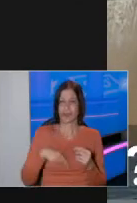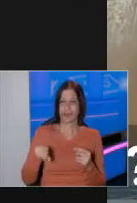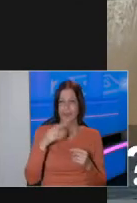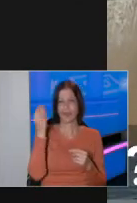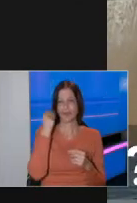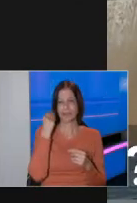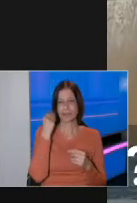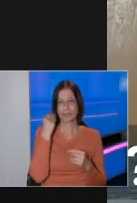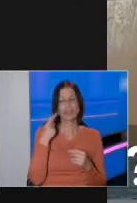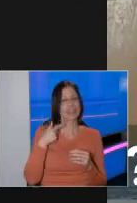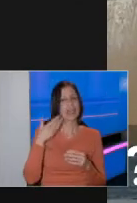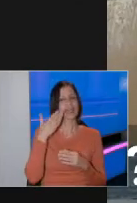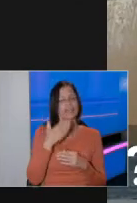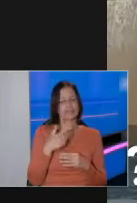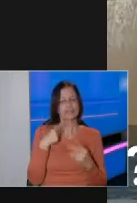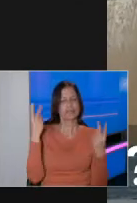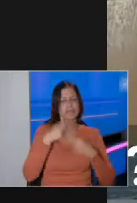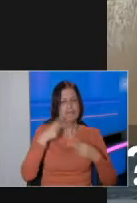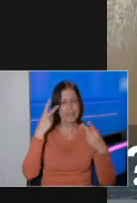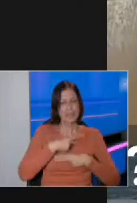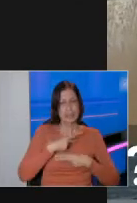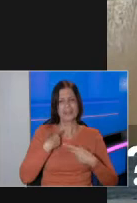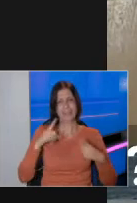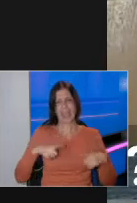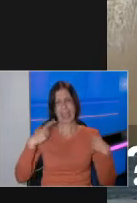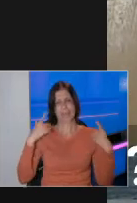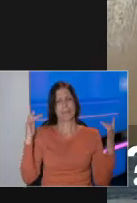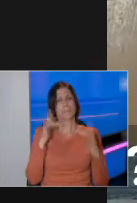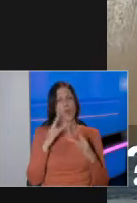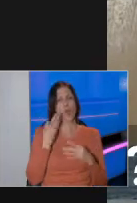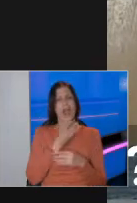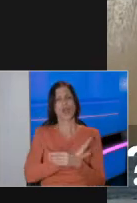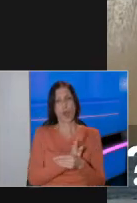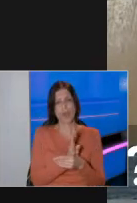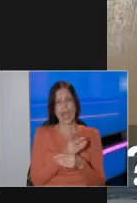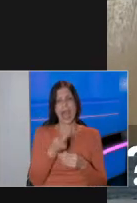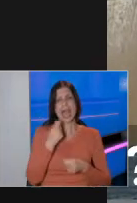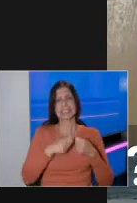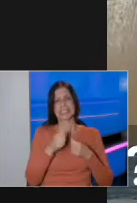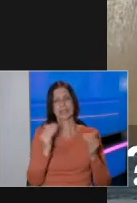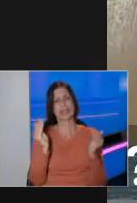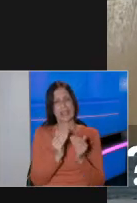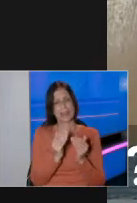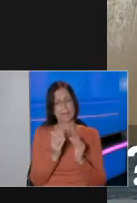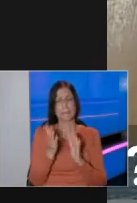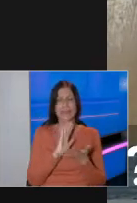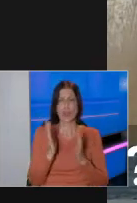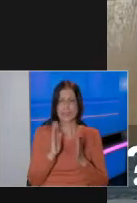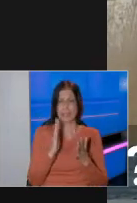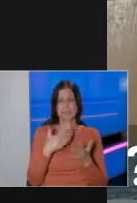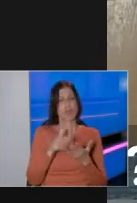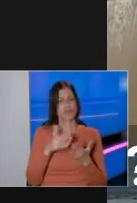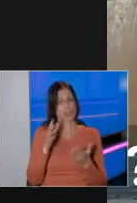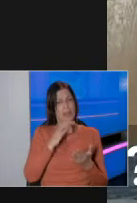למדים שככל שאנחנו נכנסים לעובי הקורה של התנהלות חיים מול הקורונה, העסקים הקטנים והבינוניים ממשיכים להיפגע, ומי